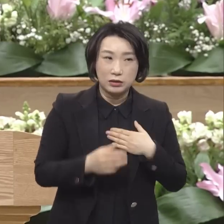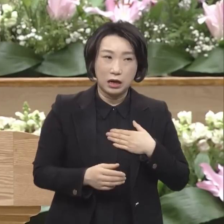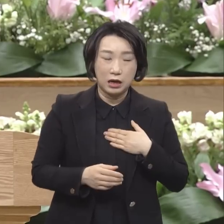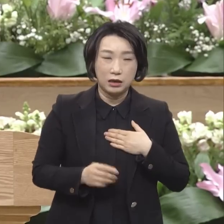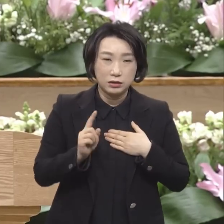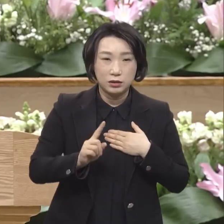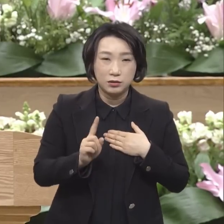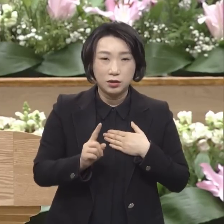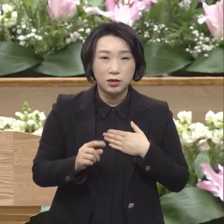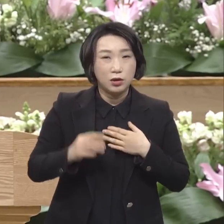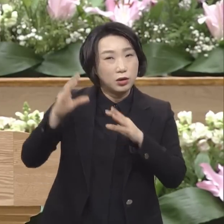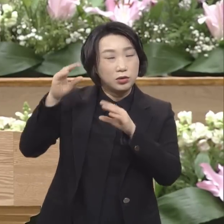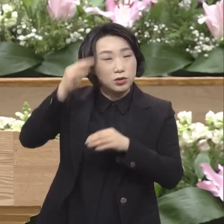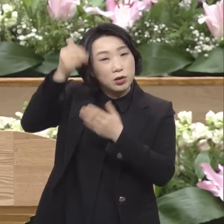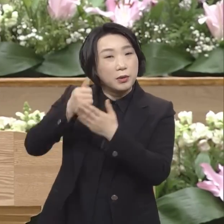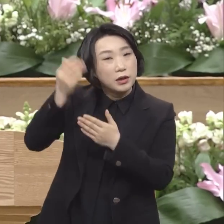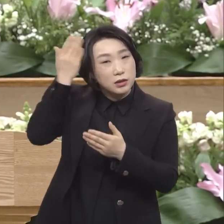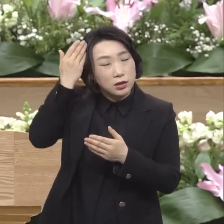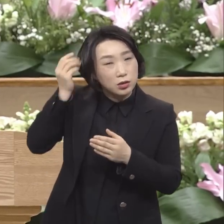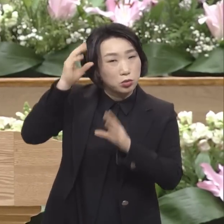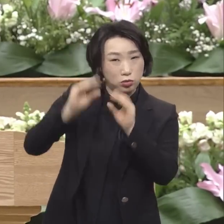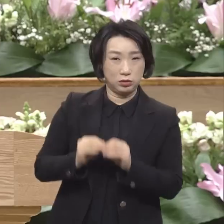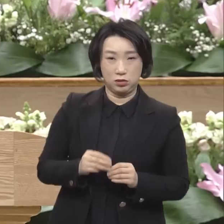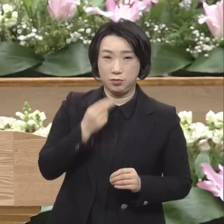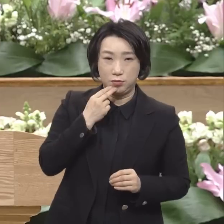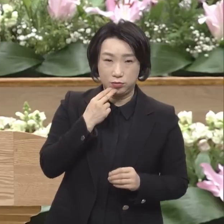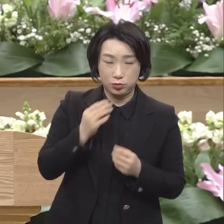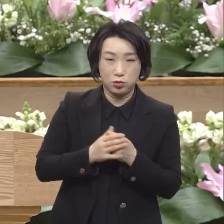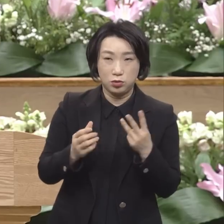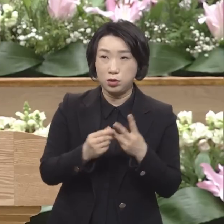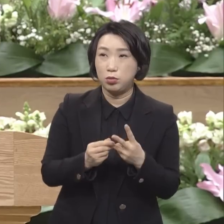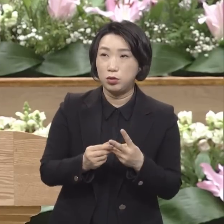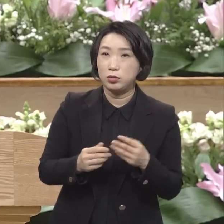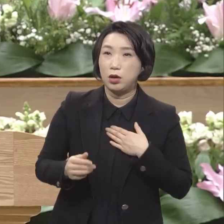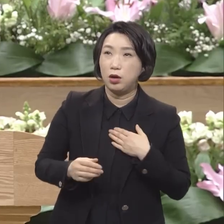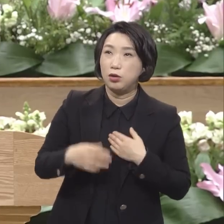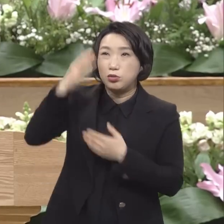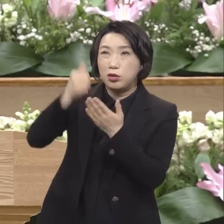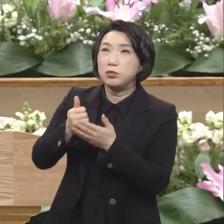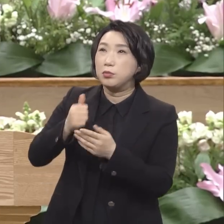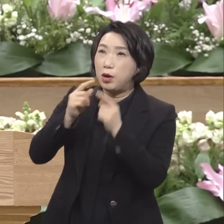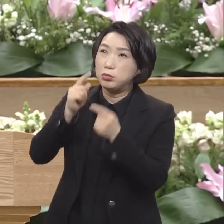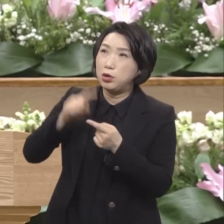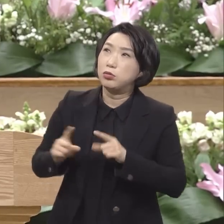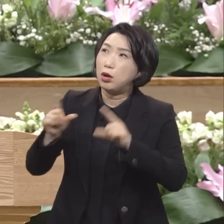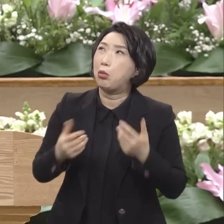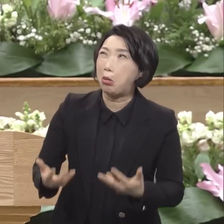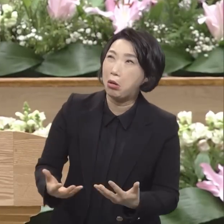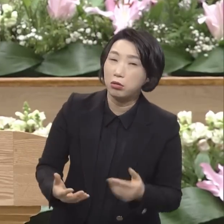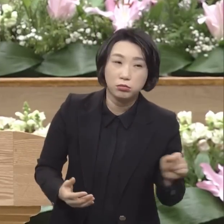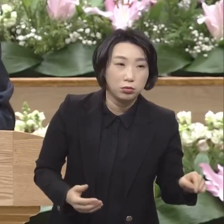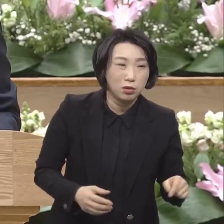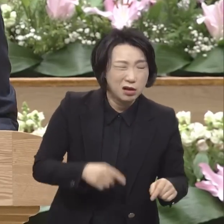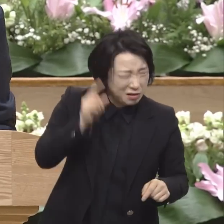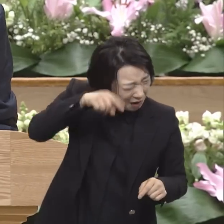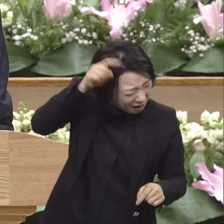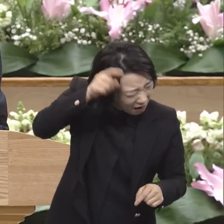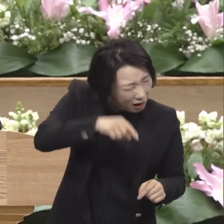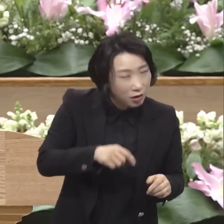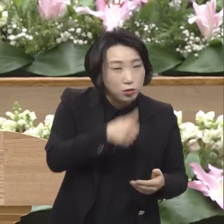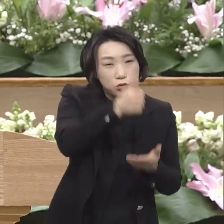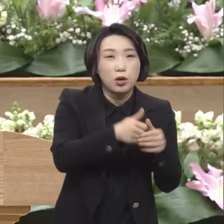동의하지 않고, 세 번째는 어떻게 그렇게 살아? 그럼 밤낮 죄의 종이 돼서 지옥 갈 테요? 아니다 이